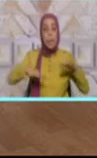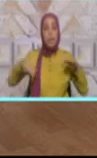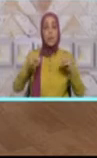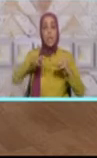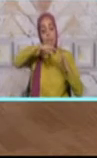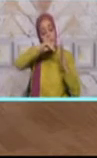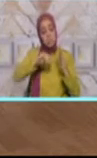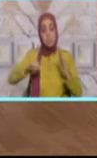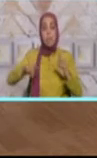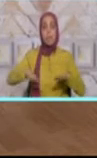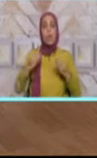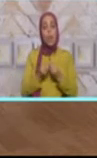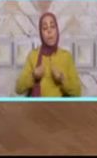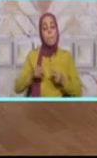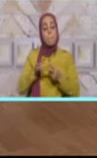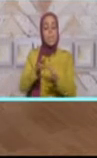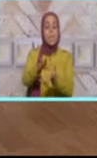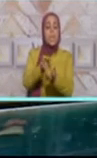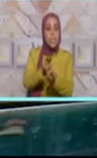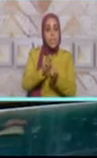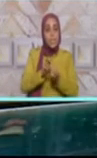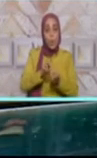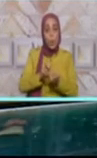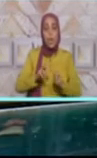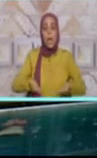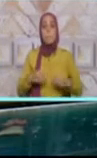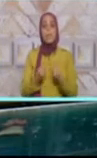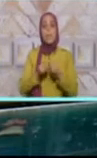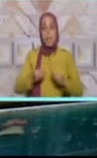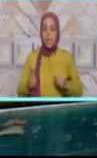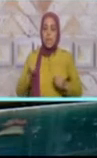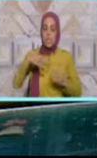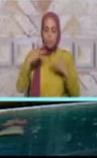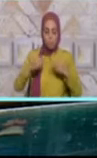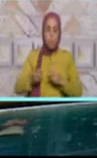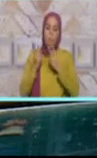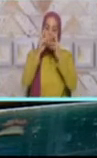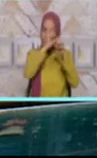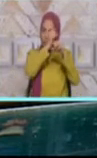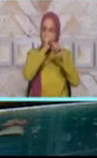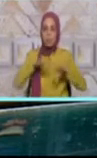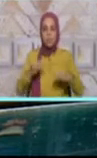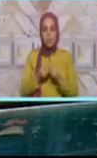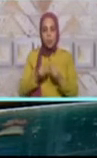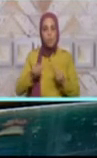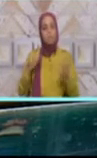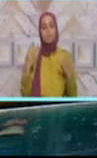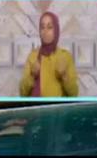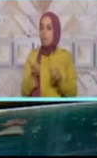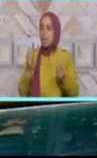مواد كنا بنستوردها قبل كده، بالإضافة إلى تهيئ مناخ وبيئة جاذبة للاستثمار في مجالات